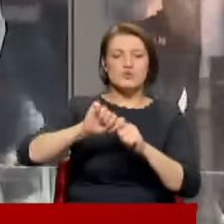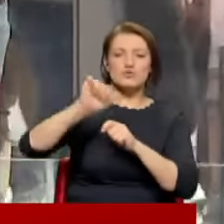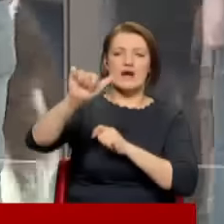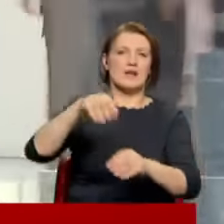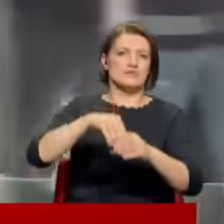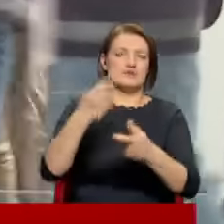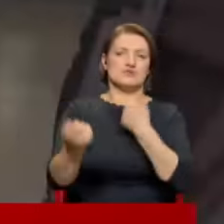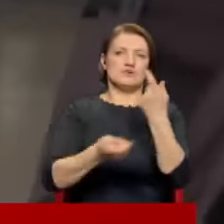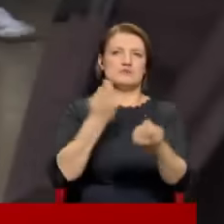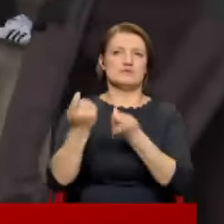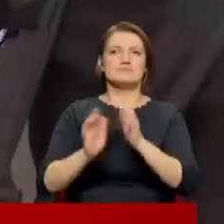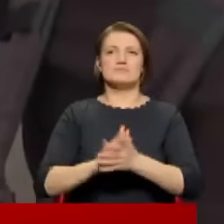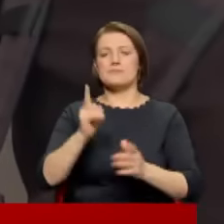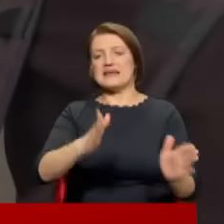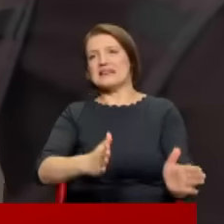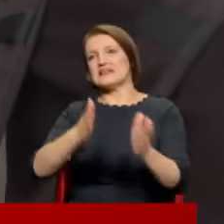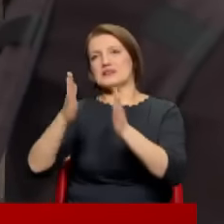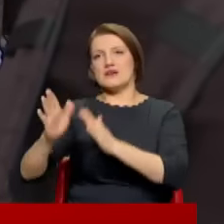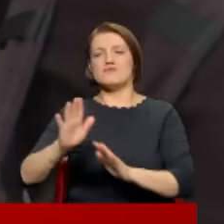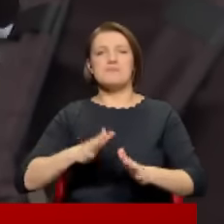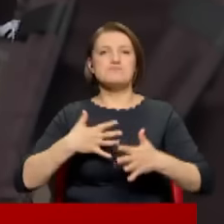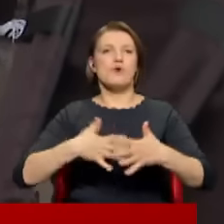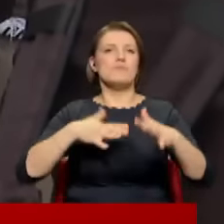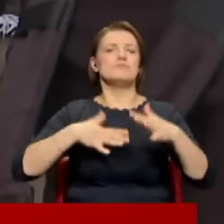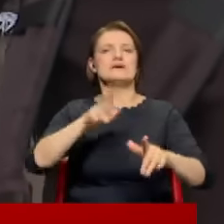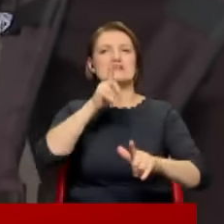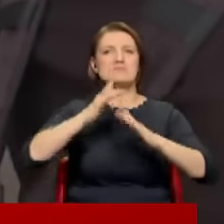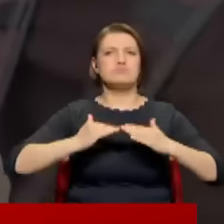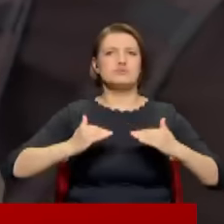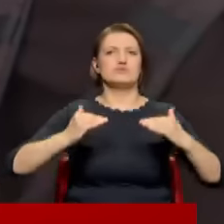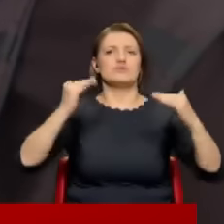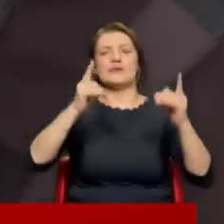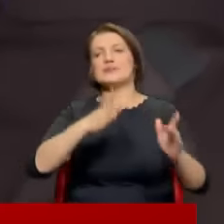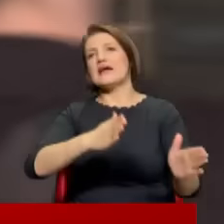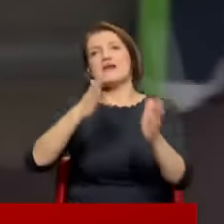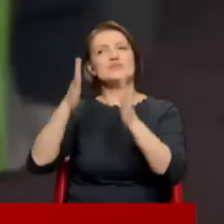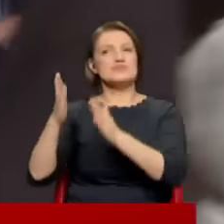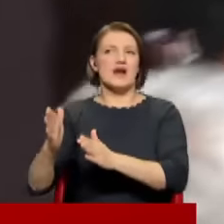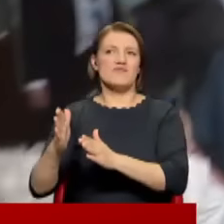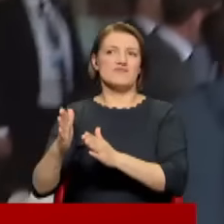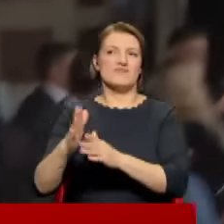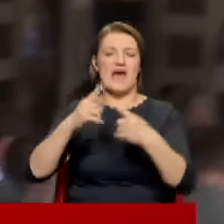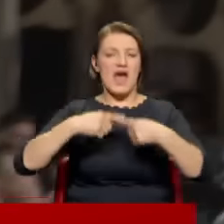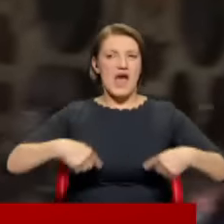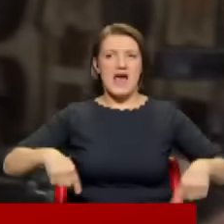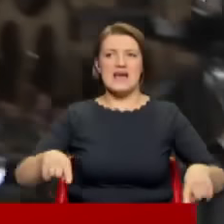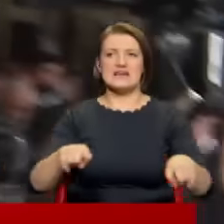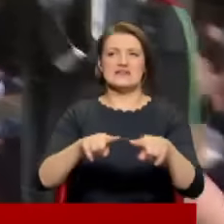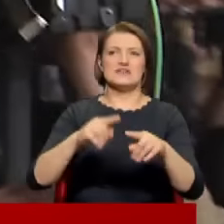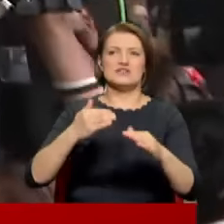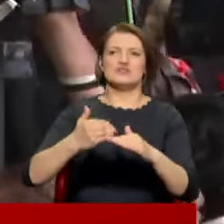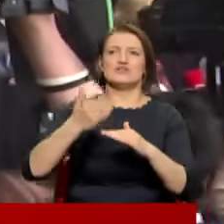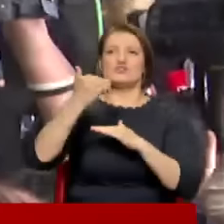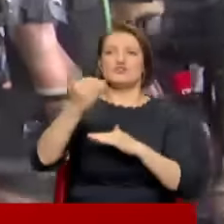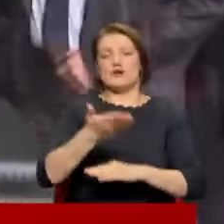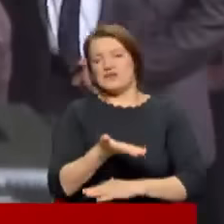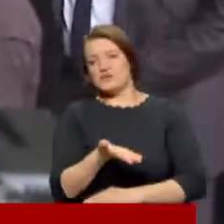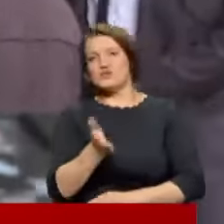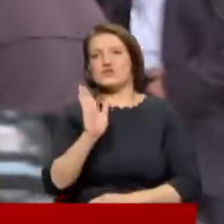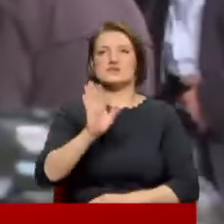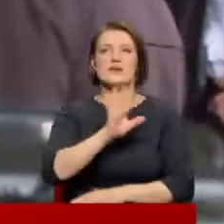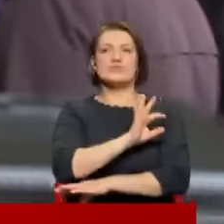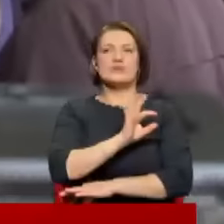uzaklaştırmaya çalışıyor. Bir tarafta protesto sesleri yükselirken diğer tarafta da heyet dışarı çıktı.